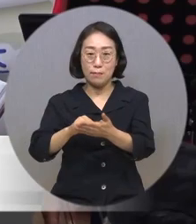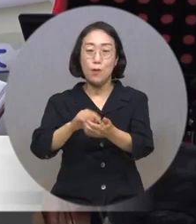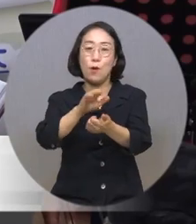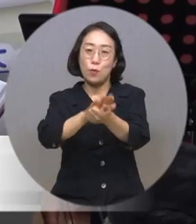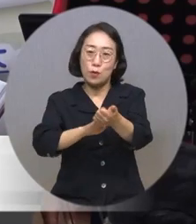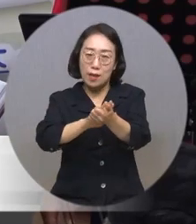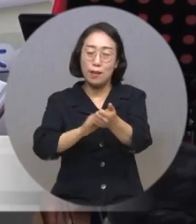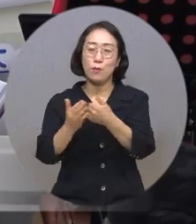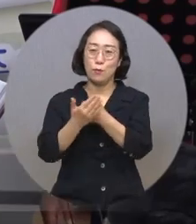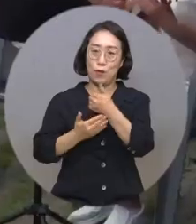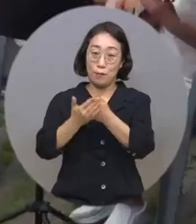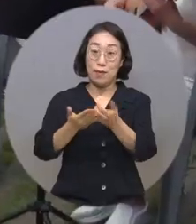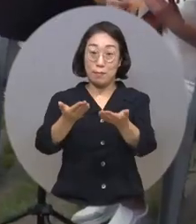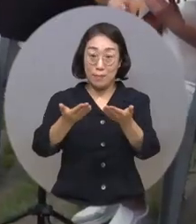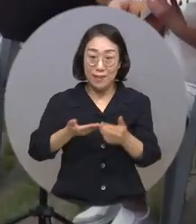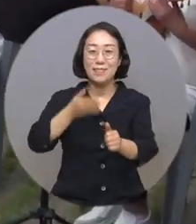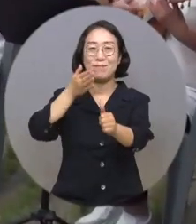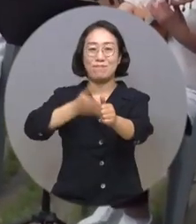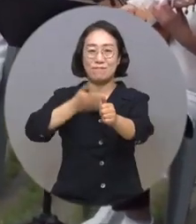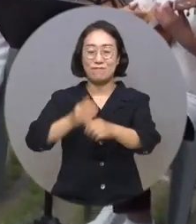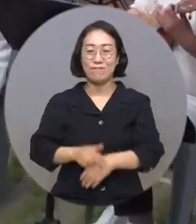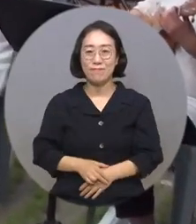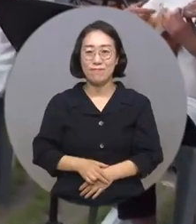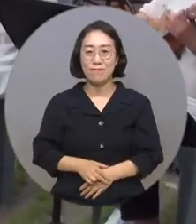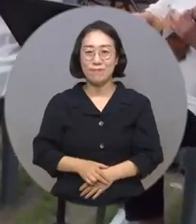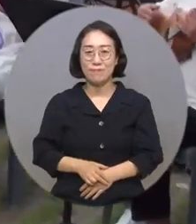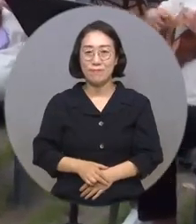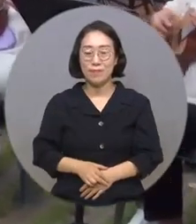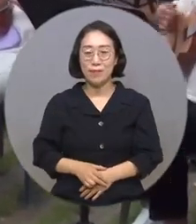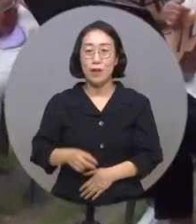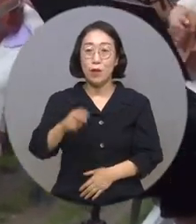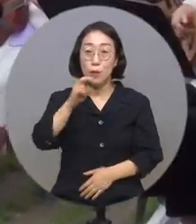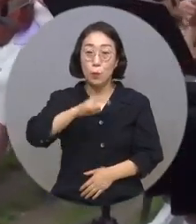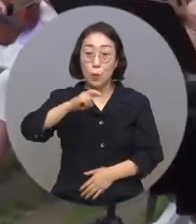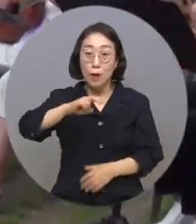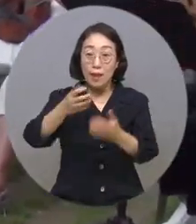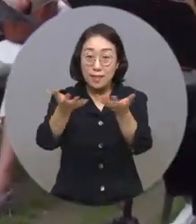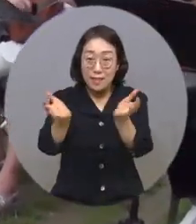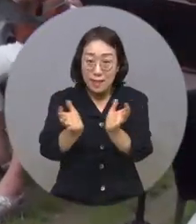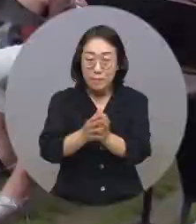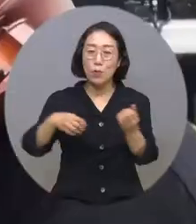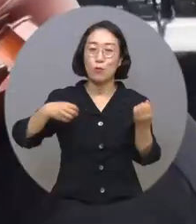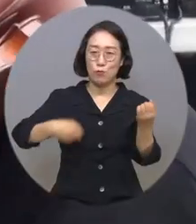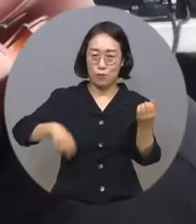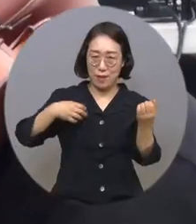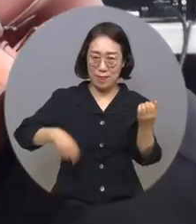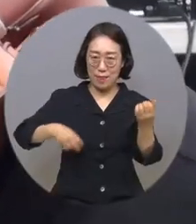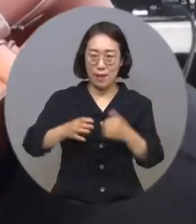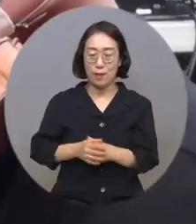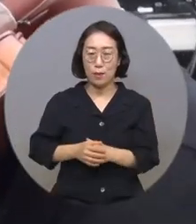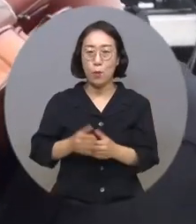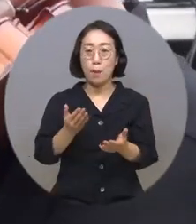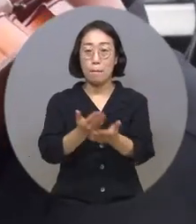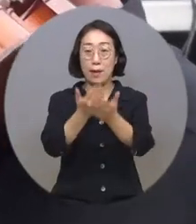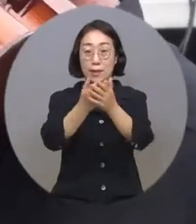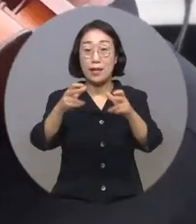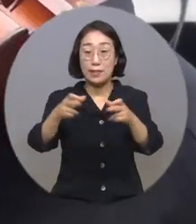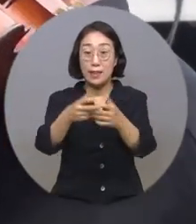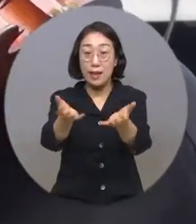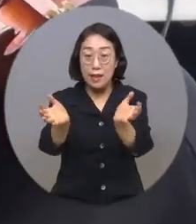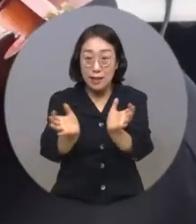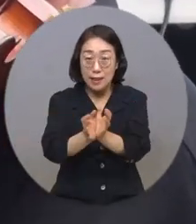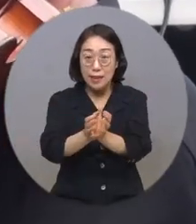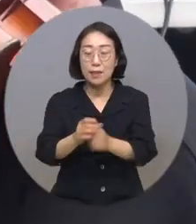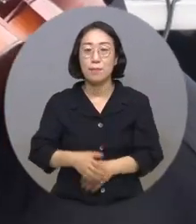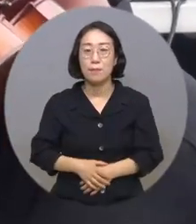유안을 가지시길 바라겠습니다. 지역 여성 장애인 연주팀 다솜의 우쿨렐레 연주, 발달 장애인 연주팀